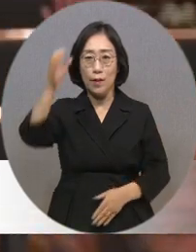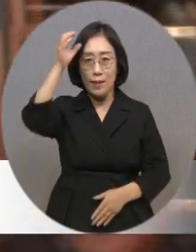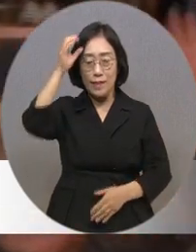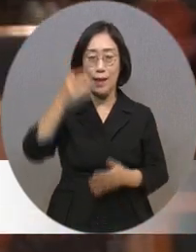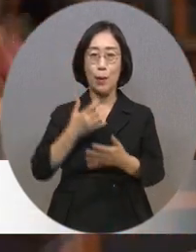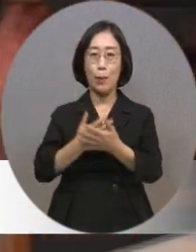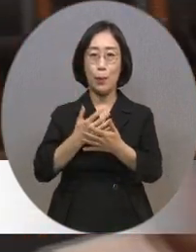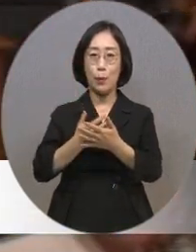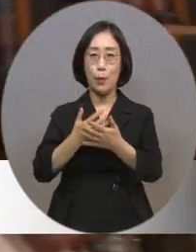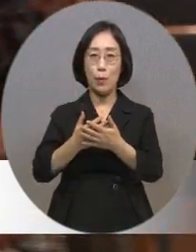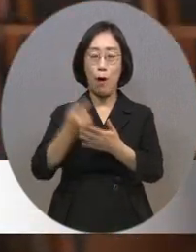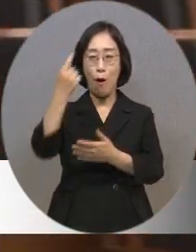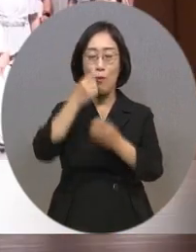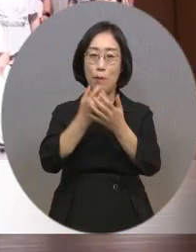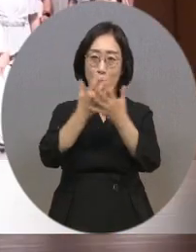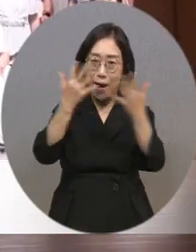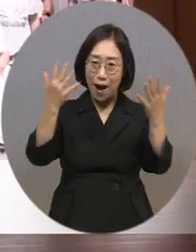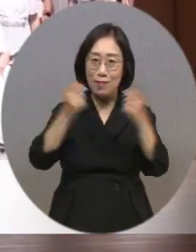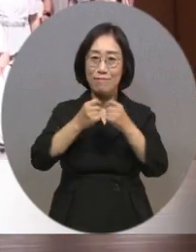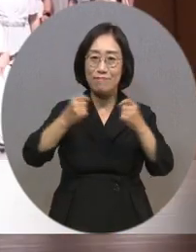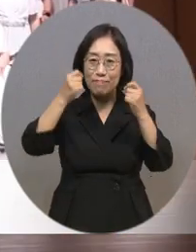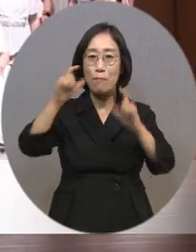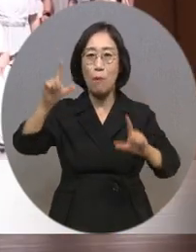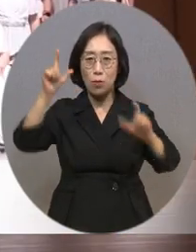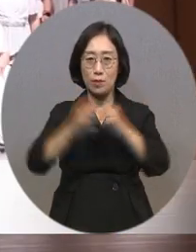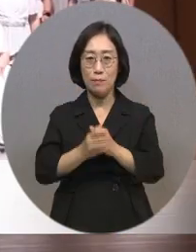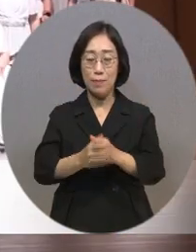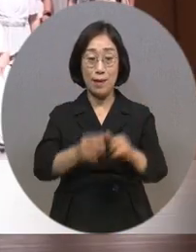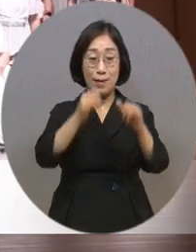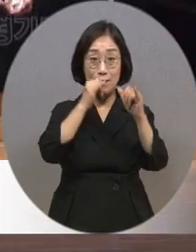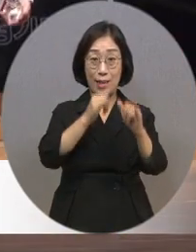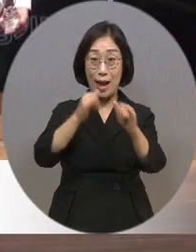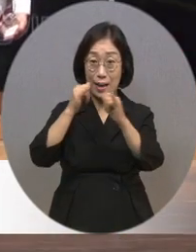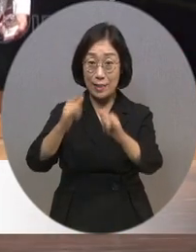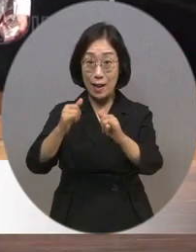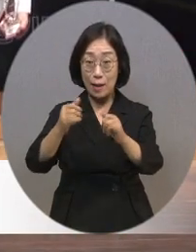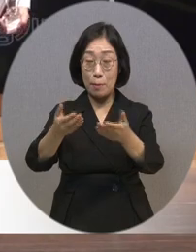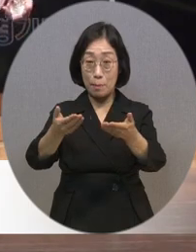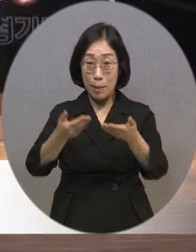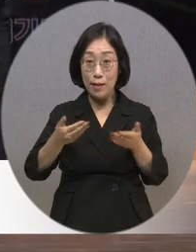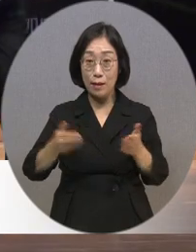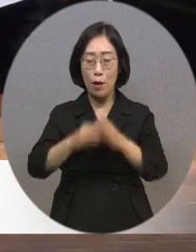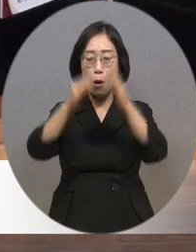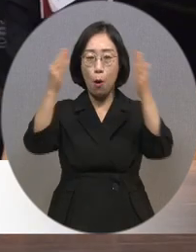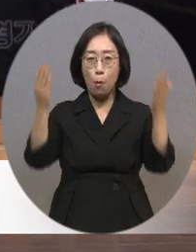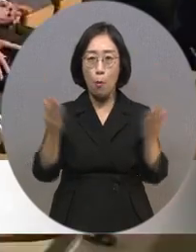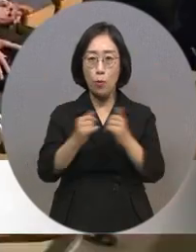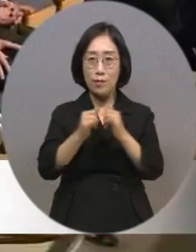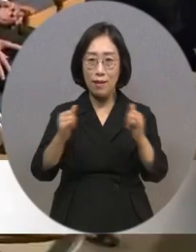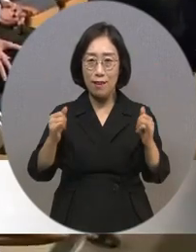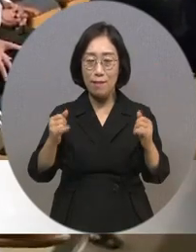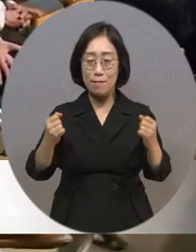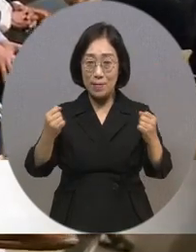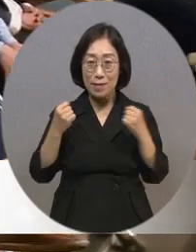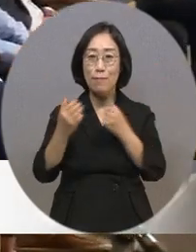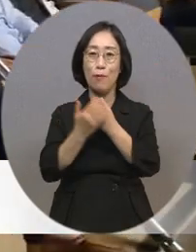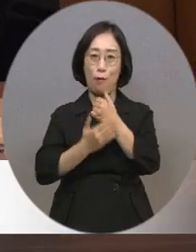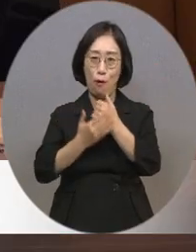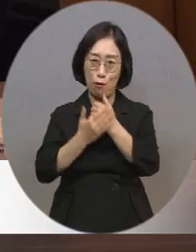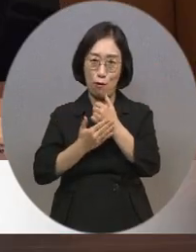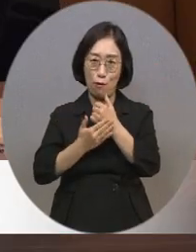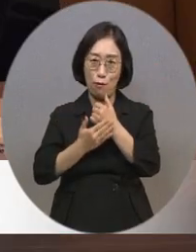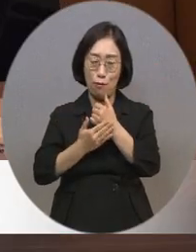설렘으로 기쁜 모습들입니다. 대상에서 장려상에 이르기까지의 수상은 단원 모두에게는 힘이고 지원하는